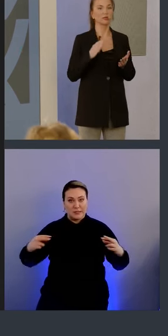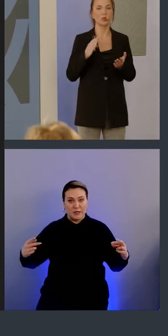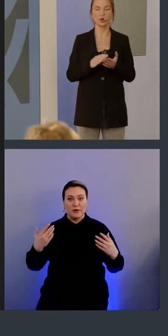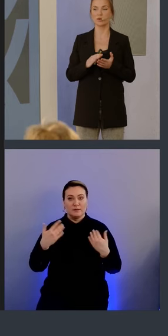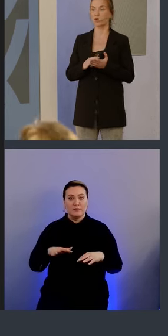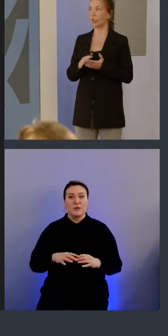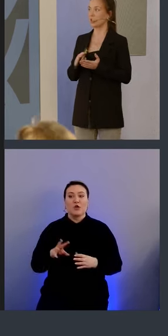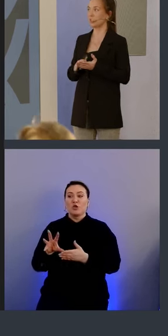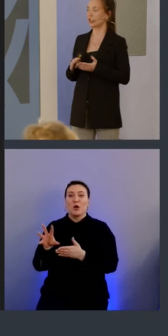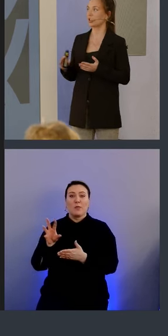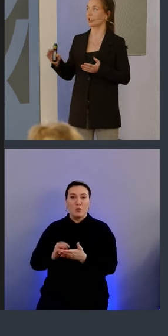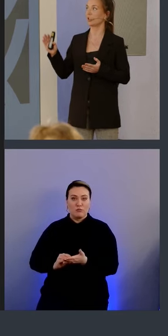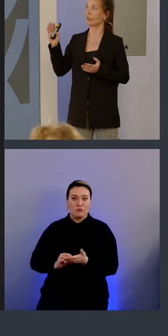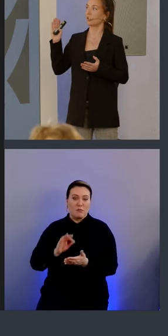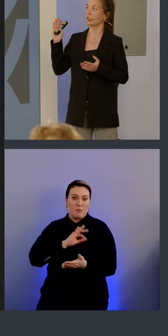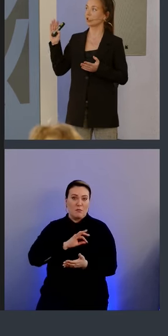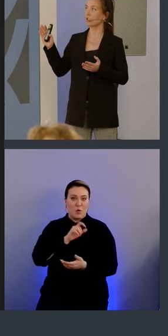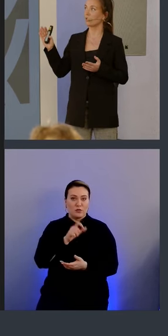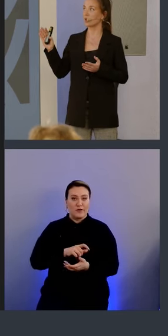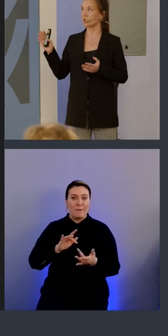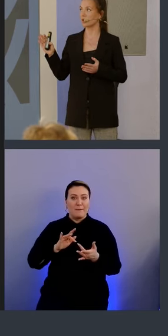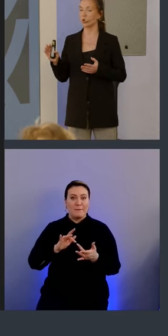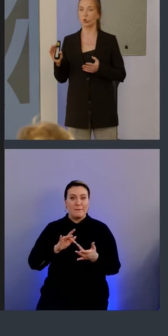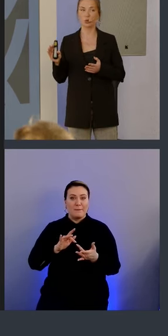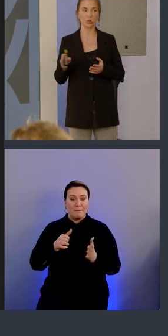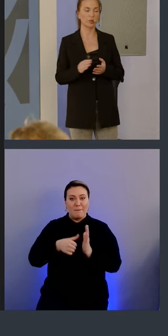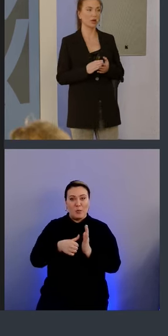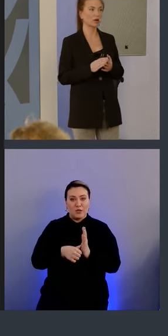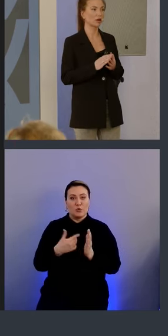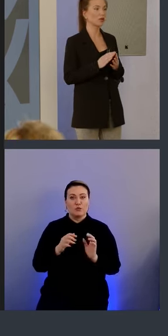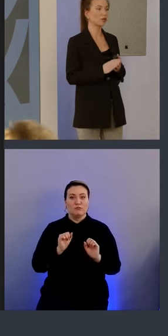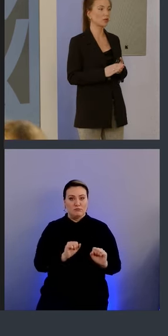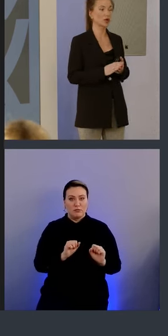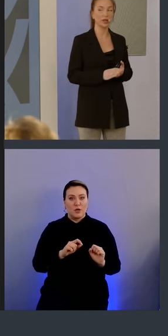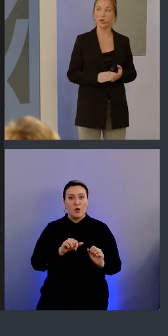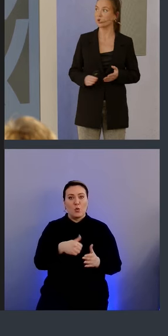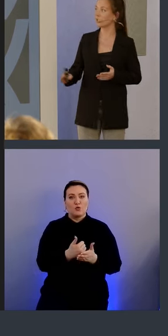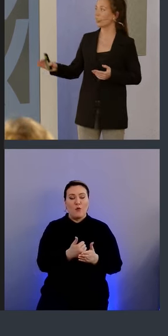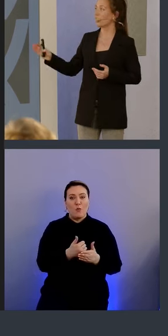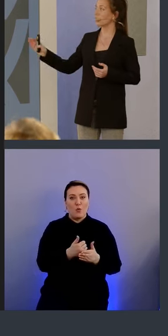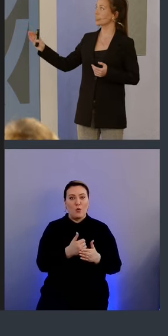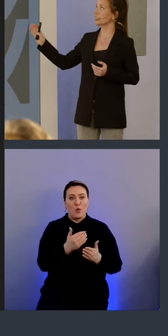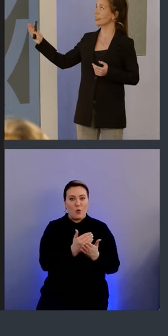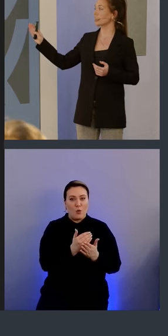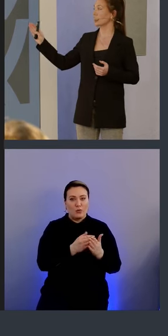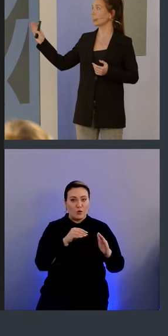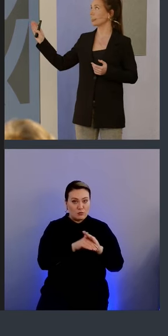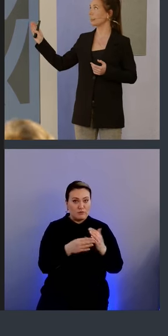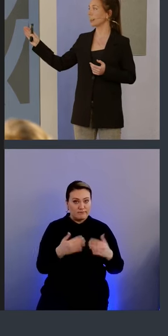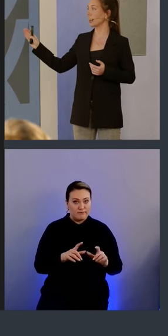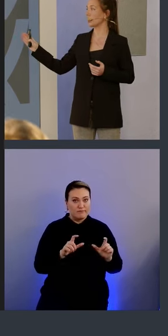шаблон пользователя биометрический установлен на защиту доступа к ключевому контейнеру, у нас на